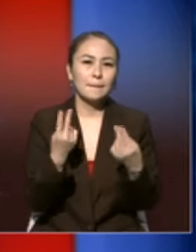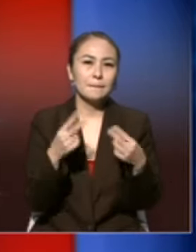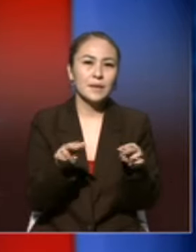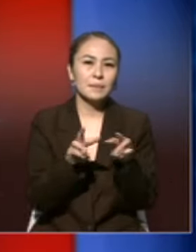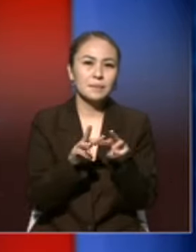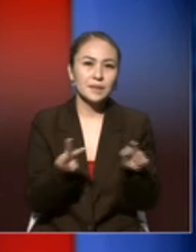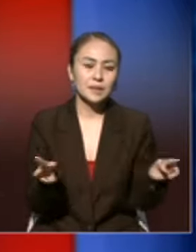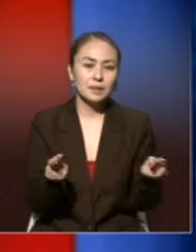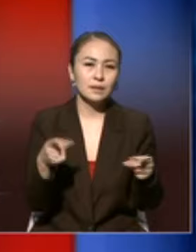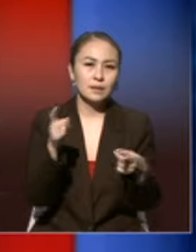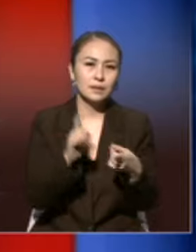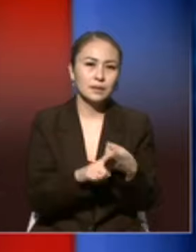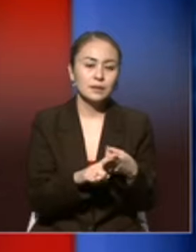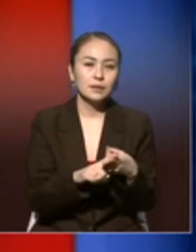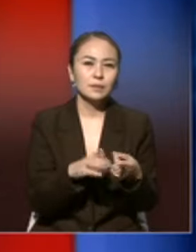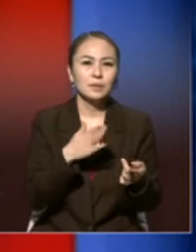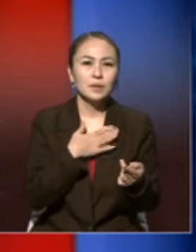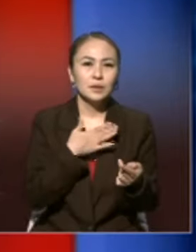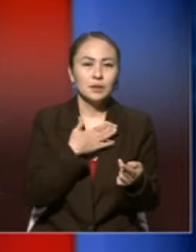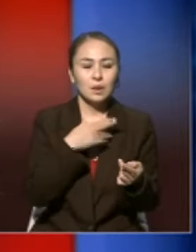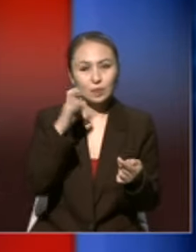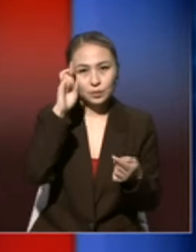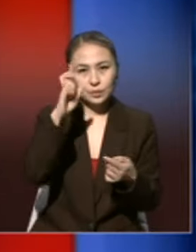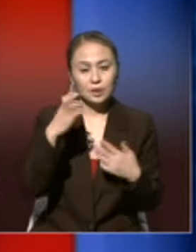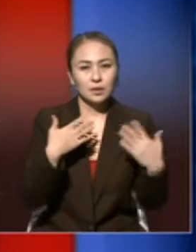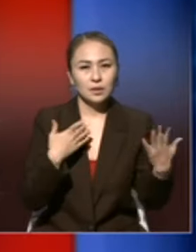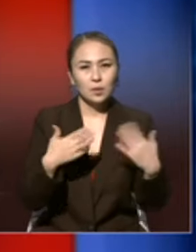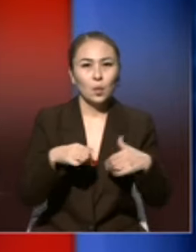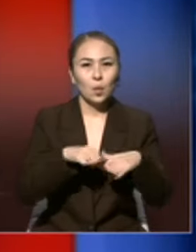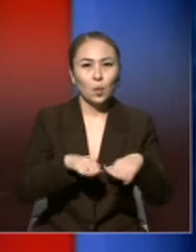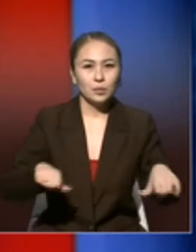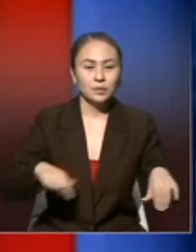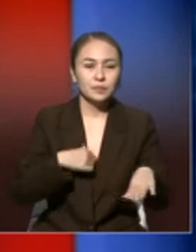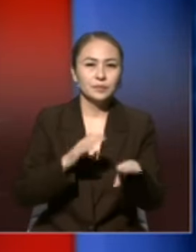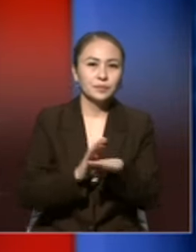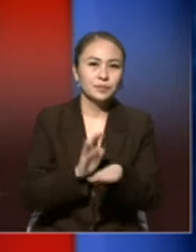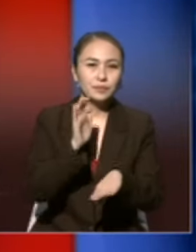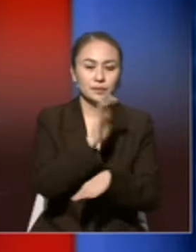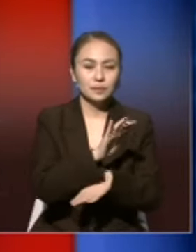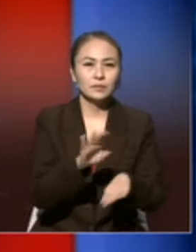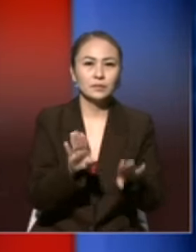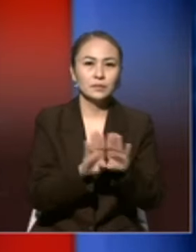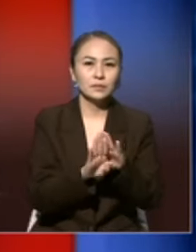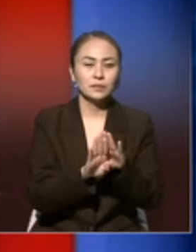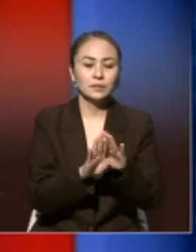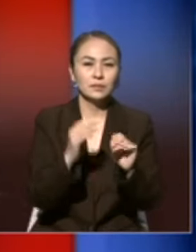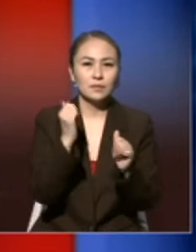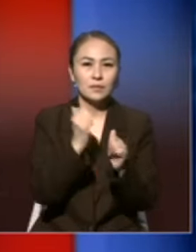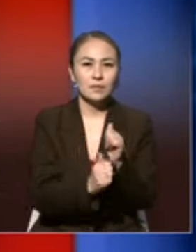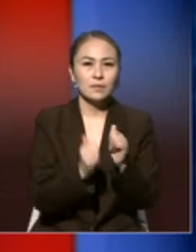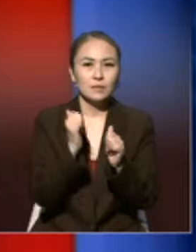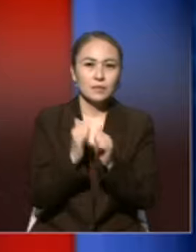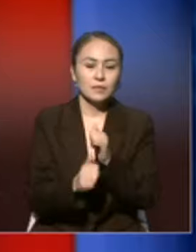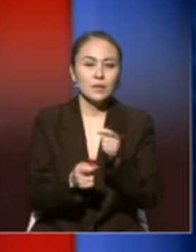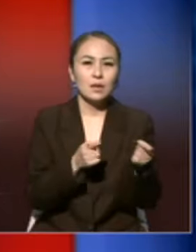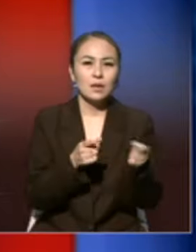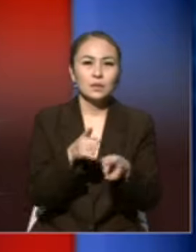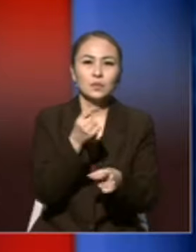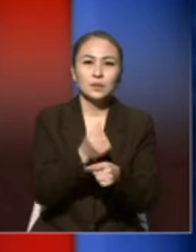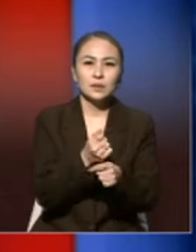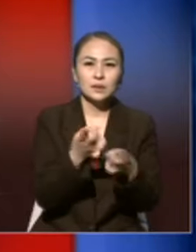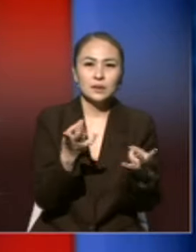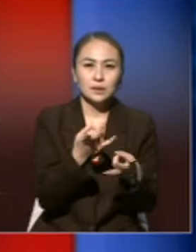Премьер-министр осы мәселені мынау мен мынау үкімет аралық комиссияға шығарайын. Осыдан әр қайсысына әкім сен не